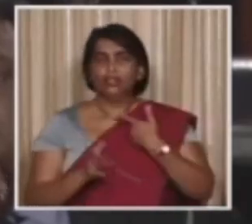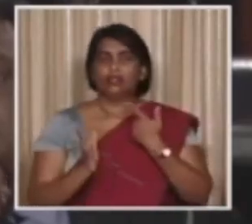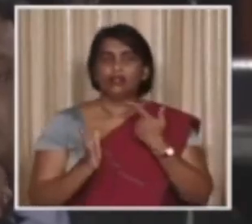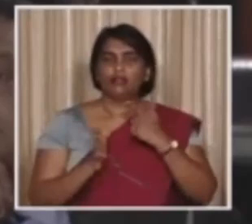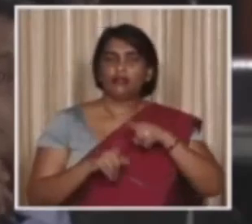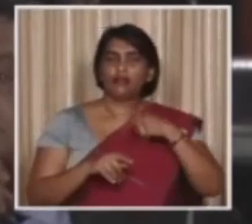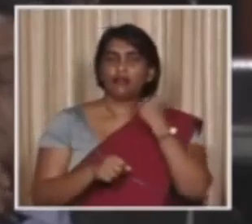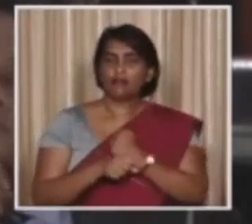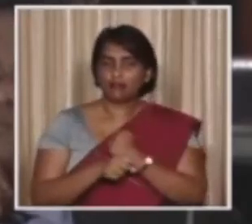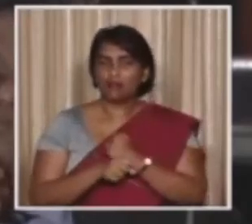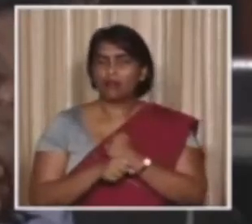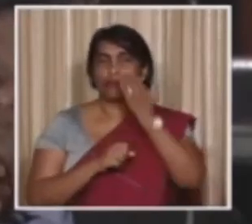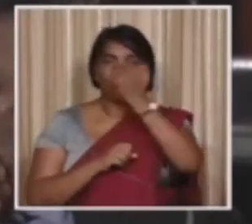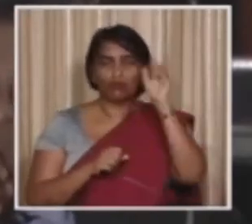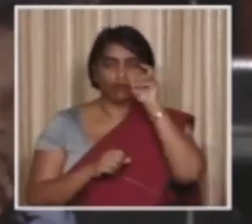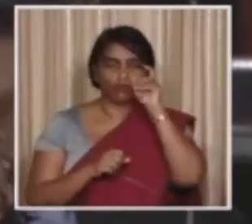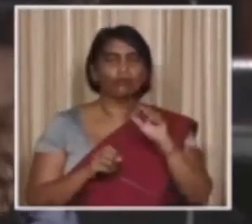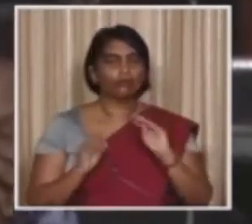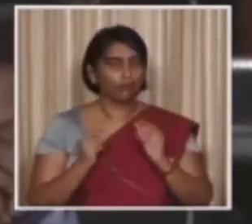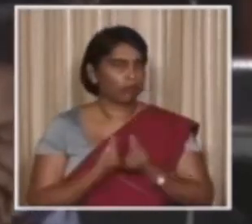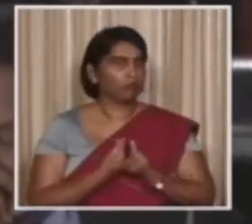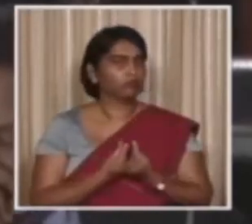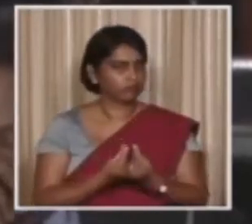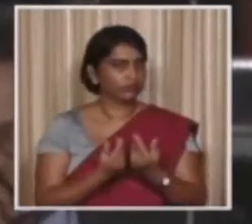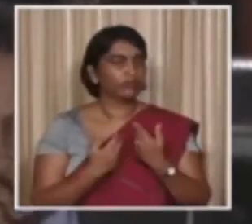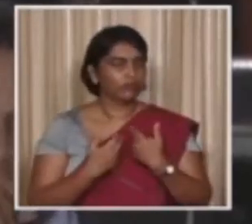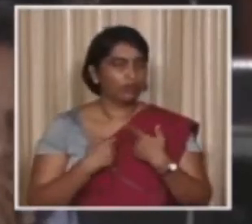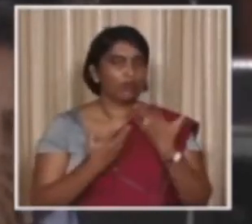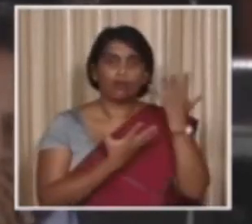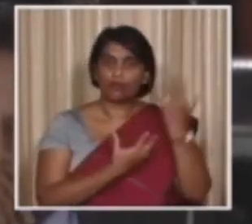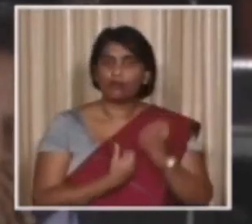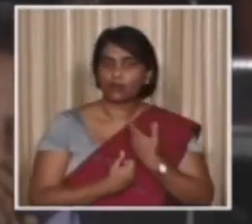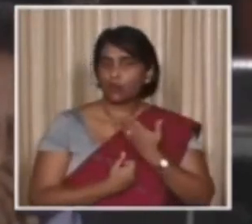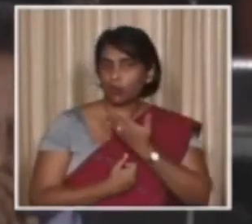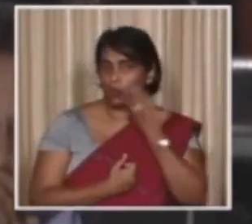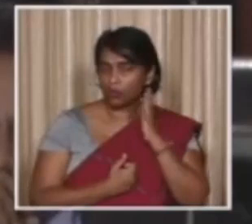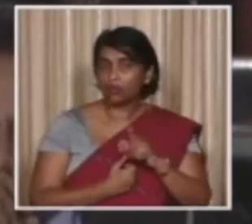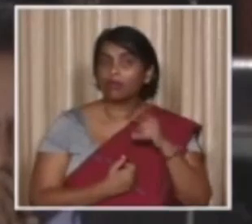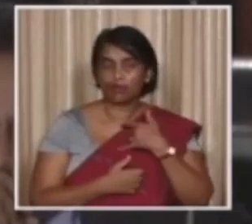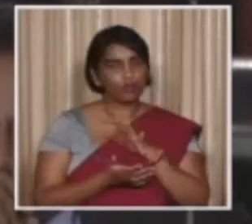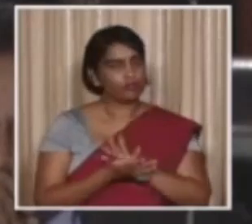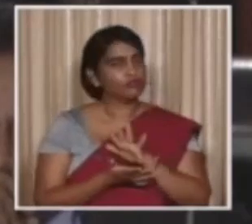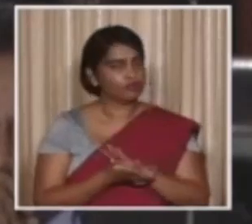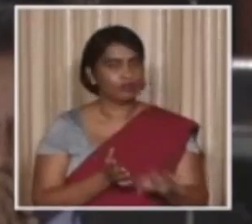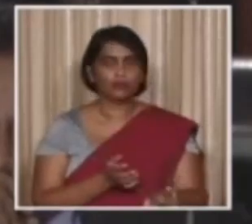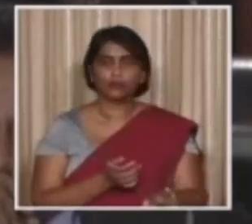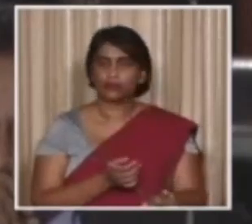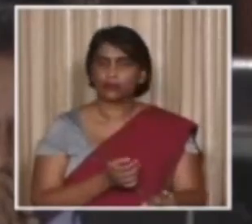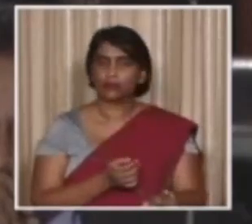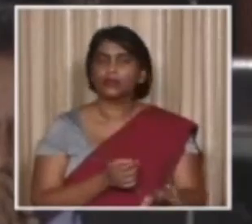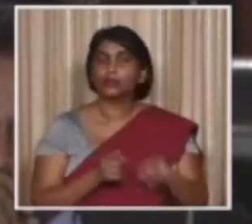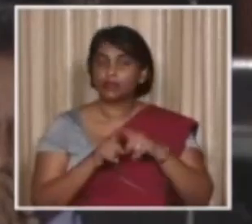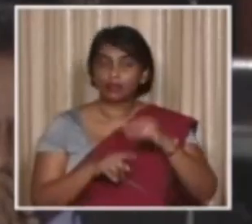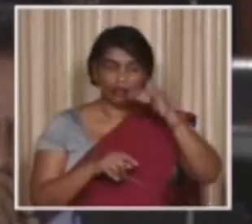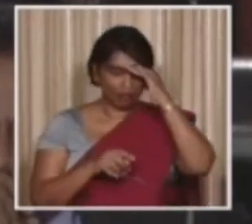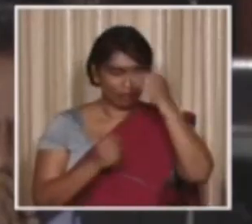වෙනත් රාජ්‍යයක බලනකොට ඉතාමත් කඩිනමින් අපිට මේක ලබා ගැනීමේ හැකියාව ලැබිලා තියෙනවා. අපි ඒකට සතුරු වෙනවා. ඒ